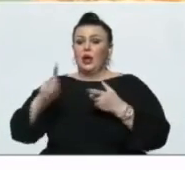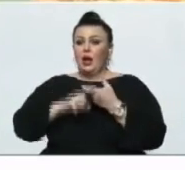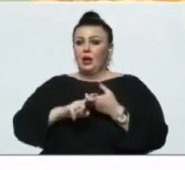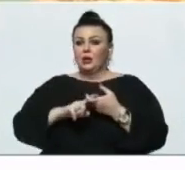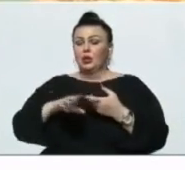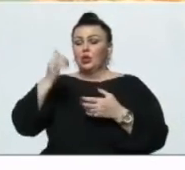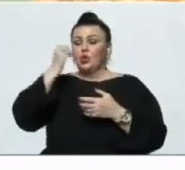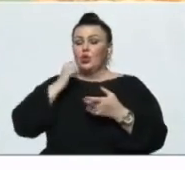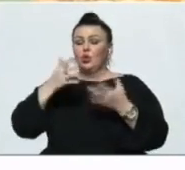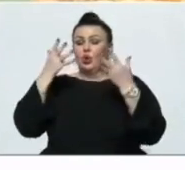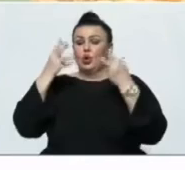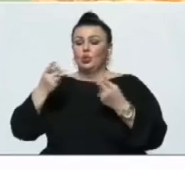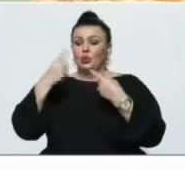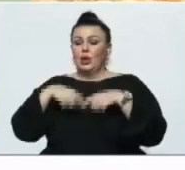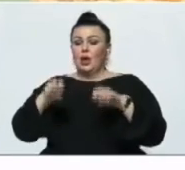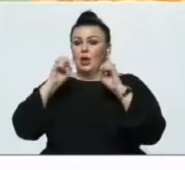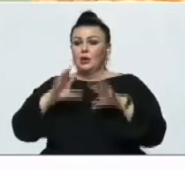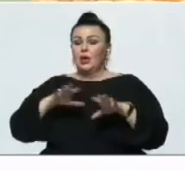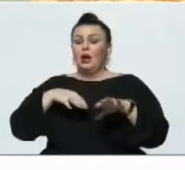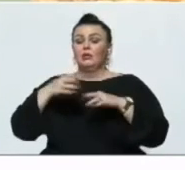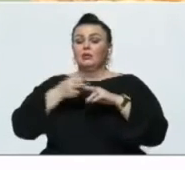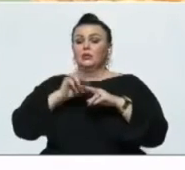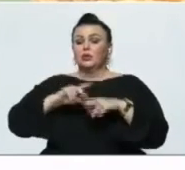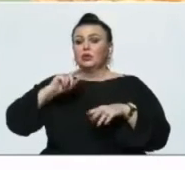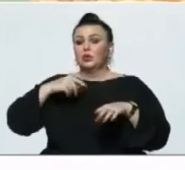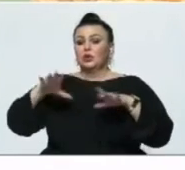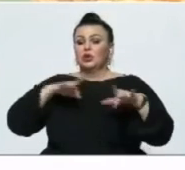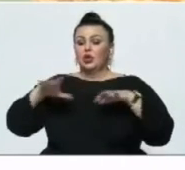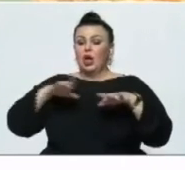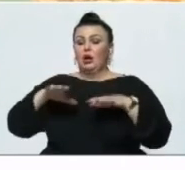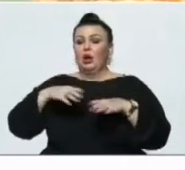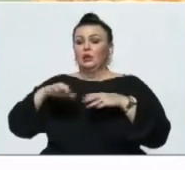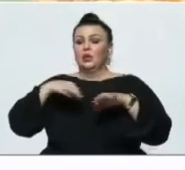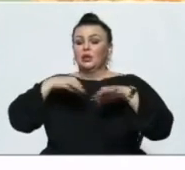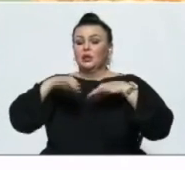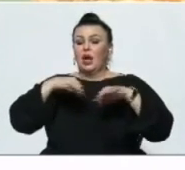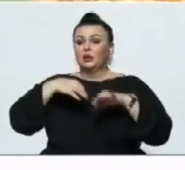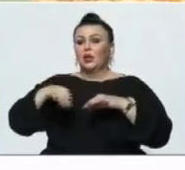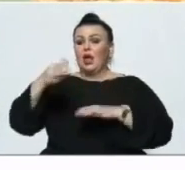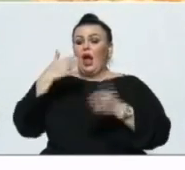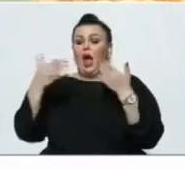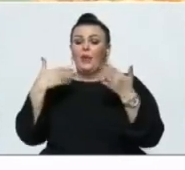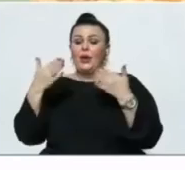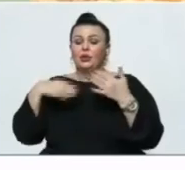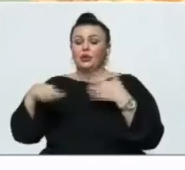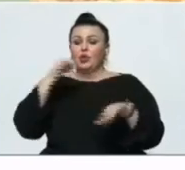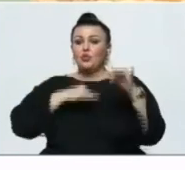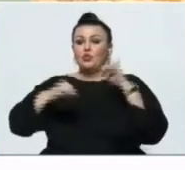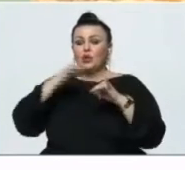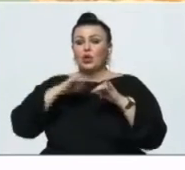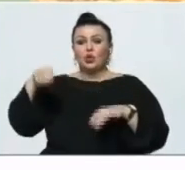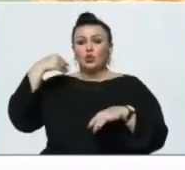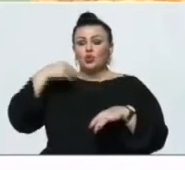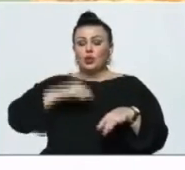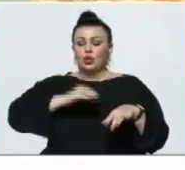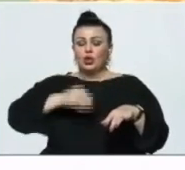günlərə qaytaracağıq. Bugün tranzit, ticarət və enerji məsələlərində əməkdaşlığı müzakirə etdik. Türk